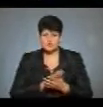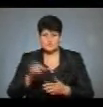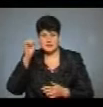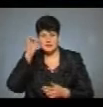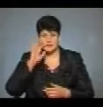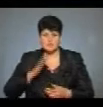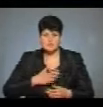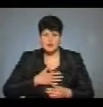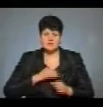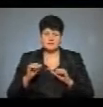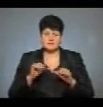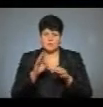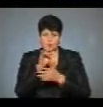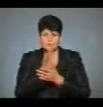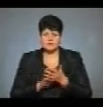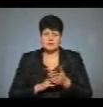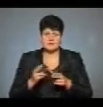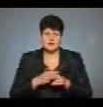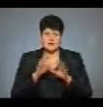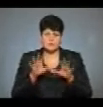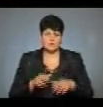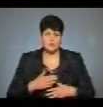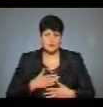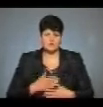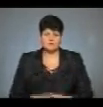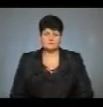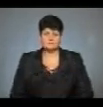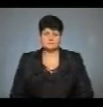наші, владико, прости беззаконня наші.